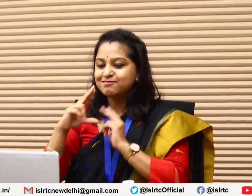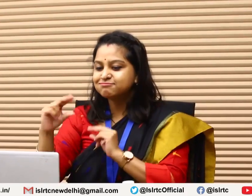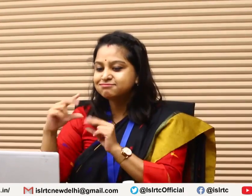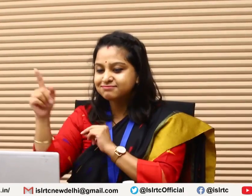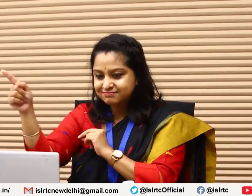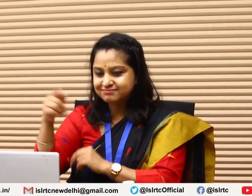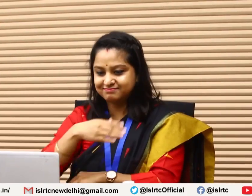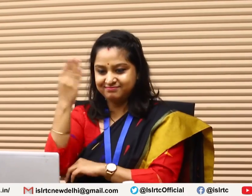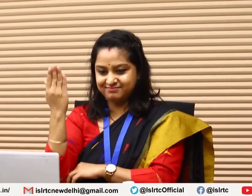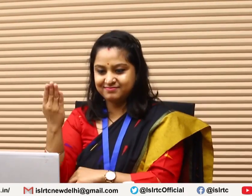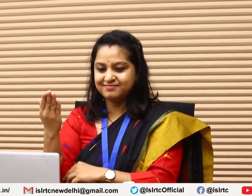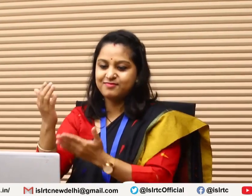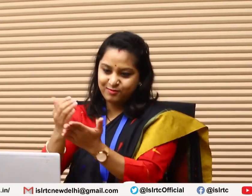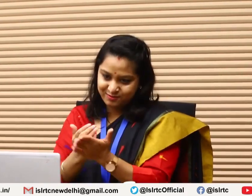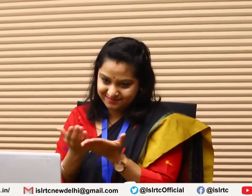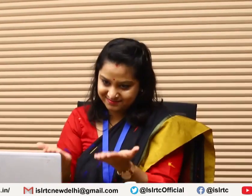करें।